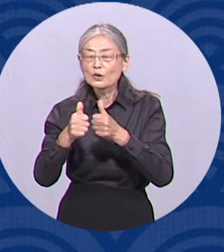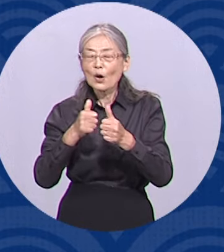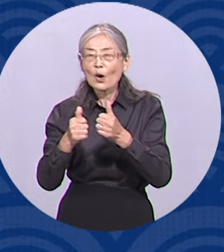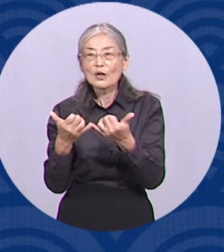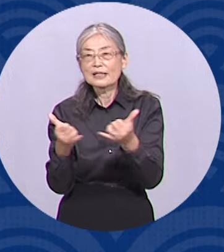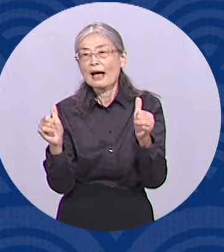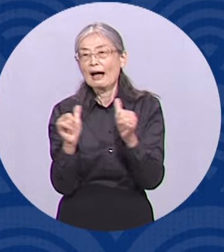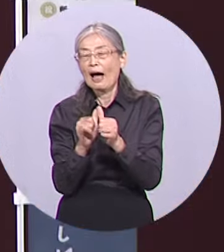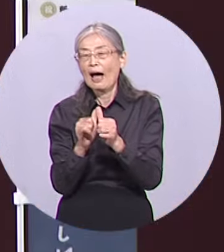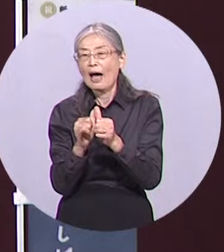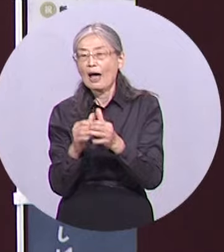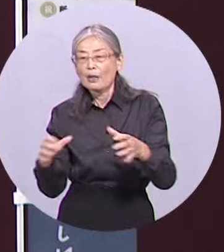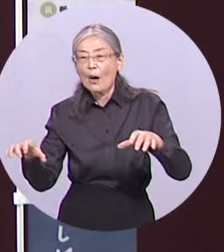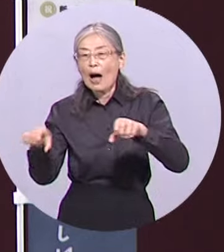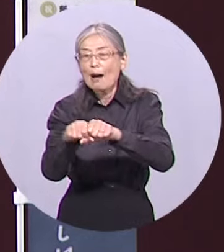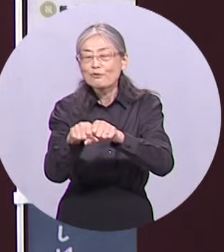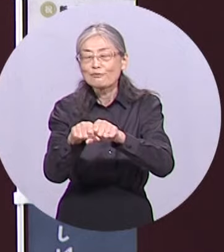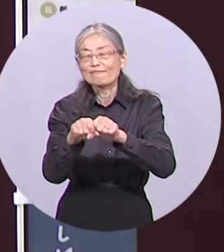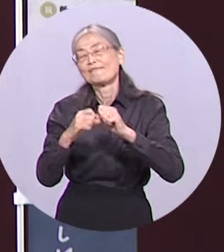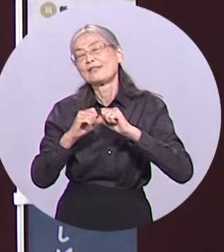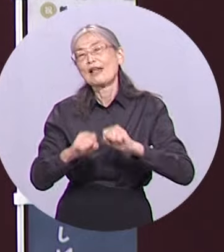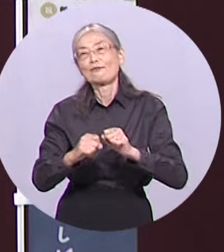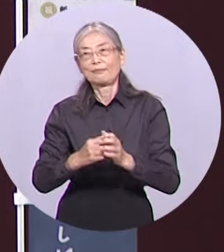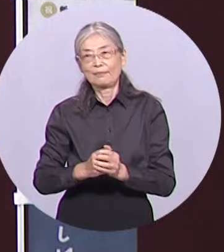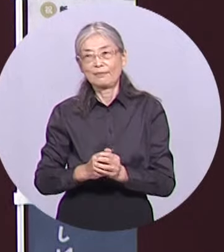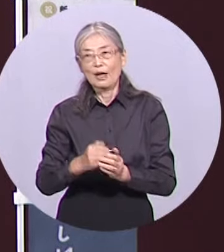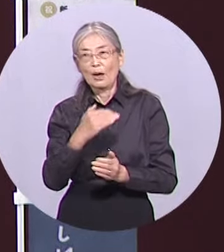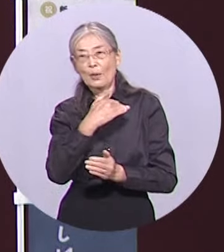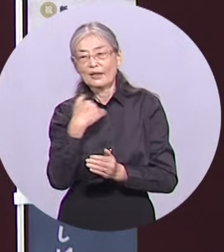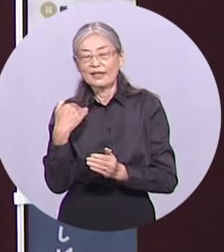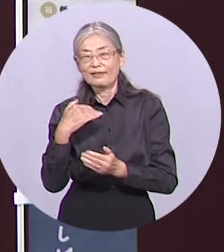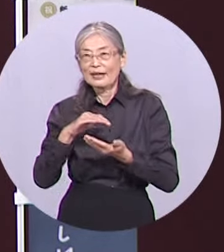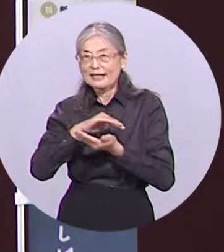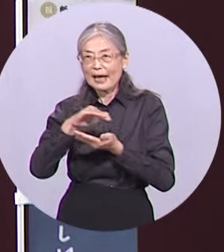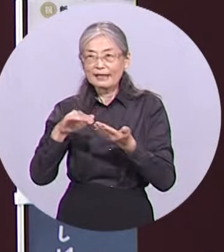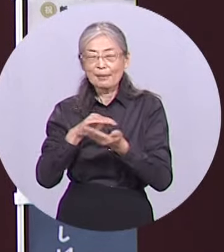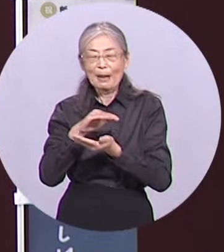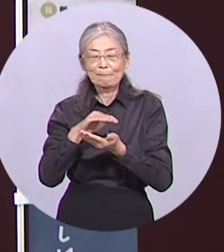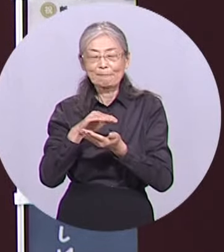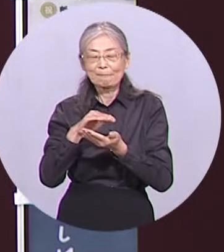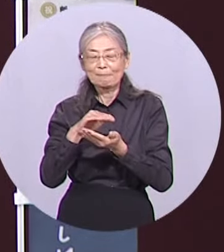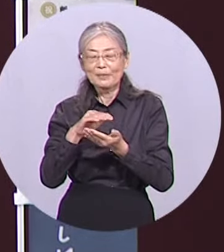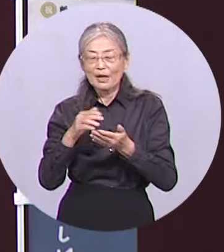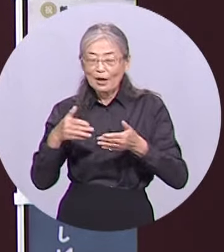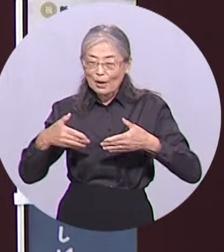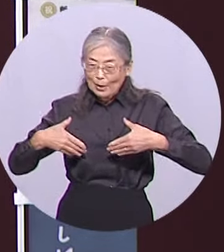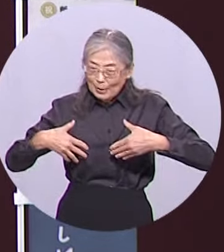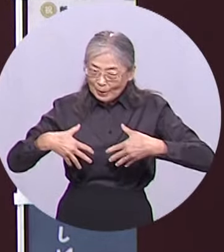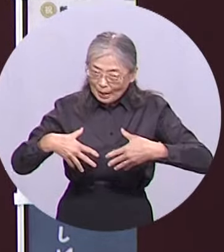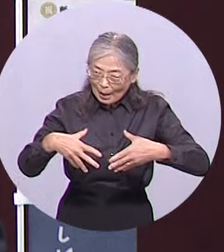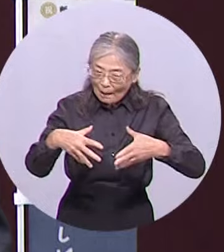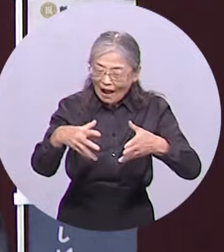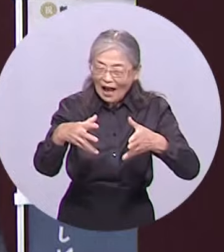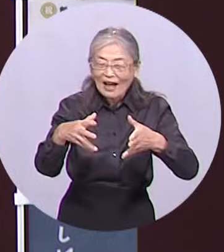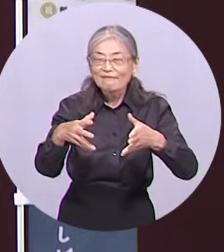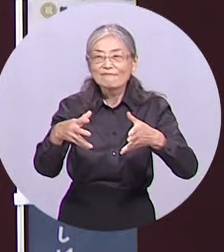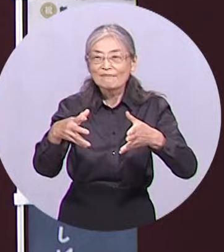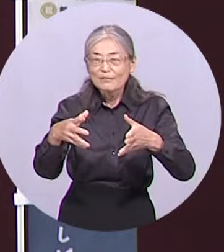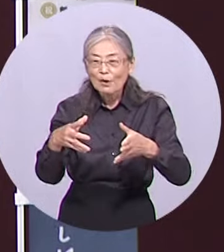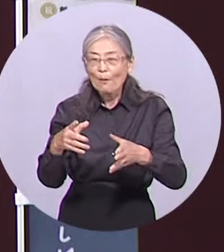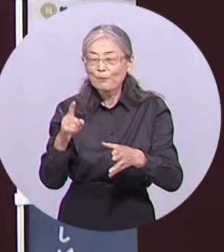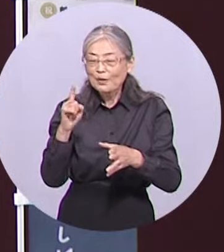マに掲げています。まあ、これからも私どもは埼玉という大きな川をなす一粒の雫として